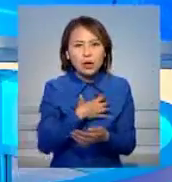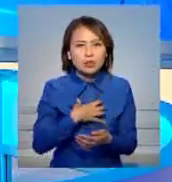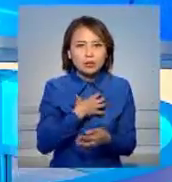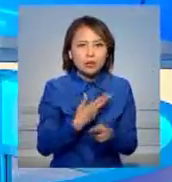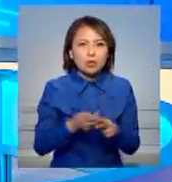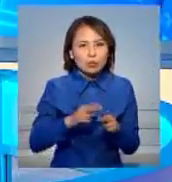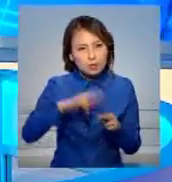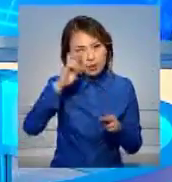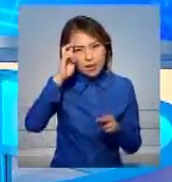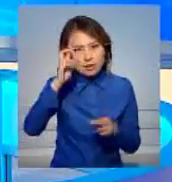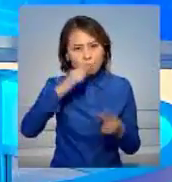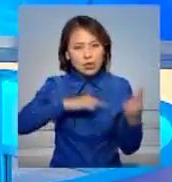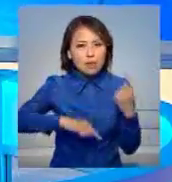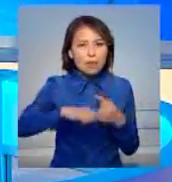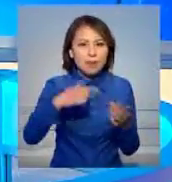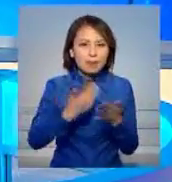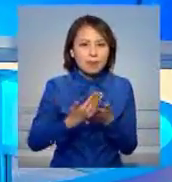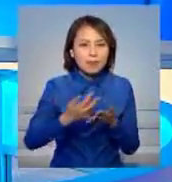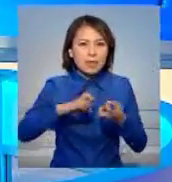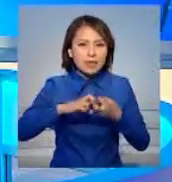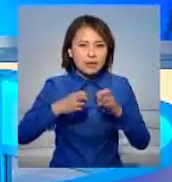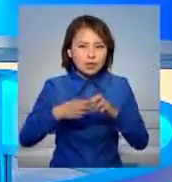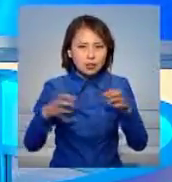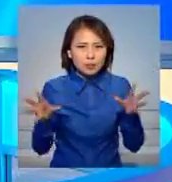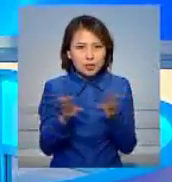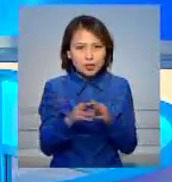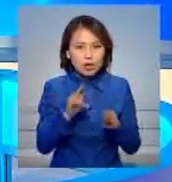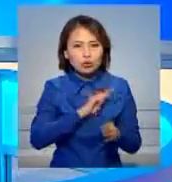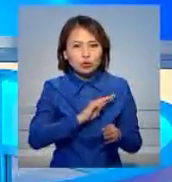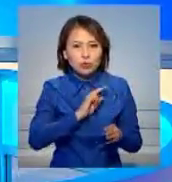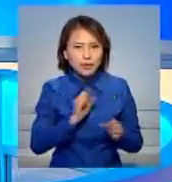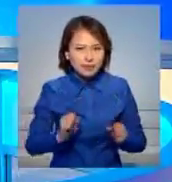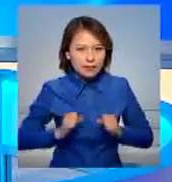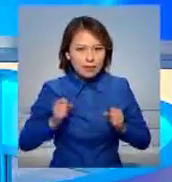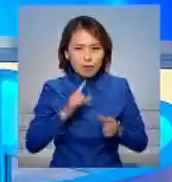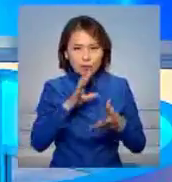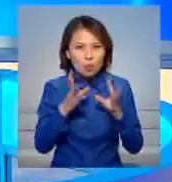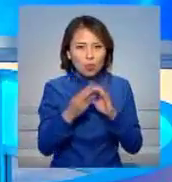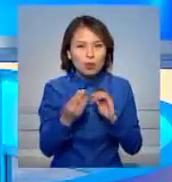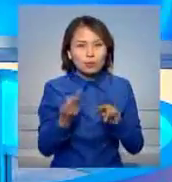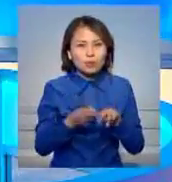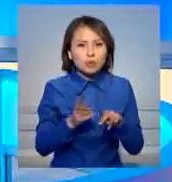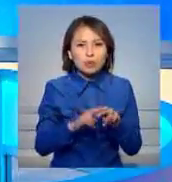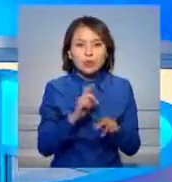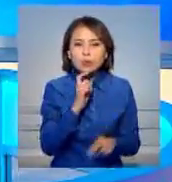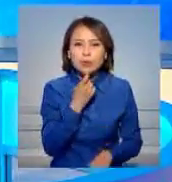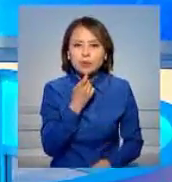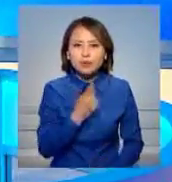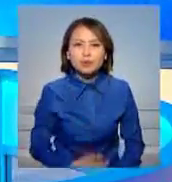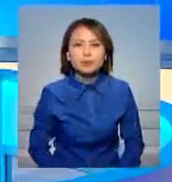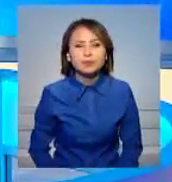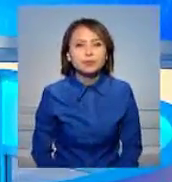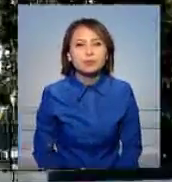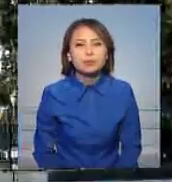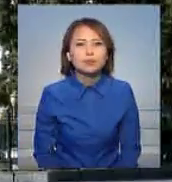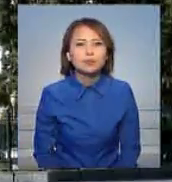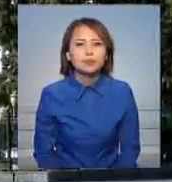болып отыр. Үкімет пен кәсіпкерлер бұл мәселені бірлесіп шешуге тырысқанымен тіл табысу оңай болмай тұр.